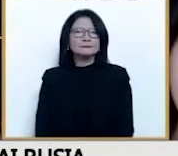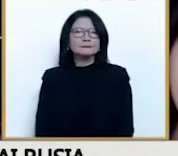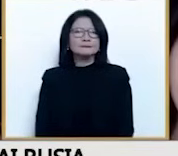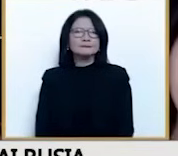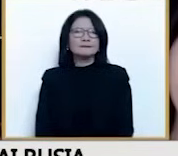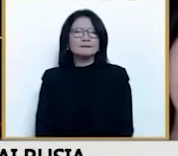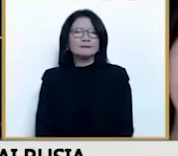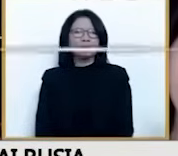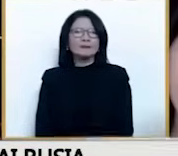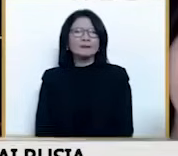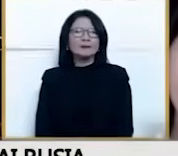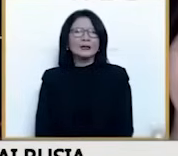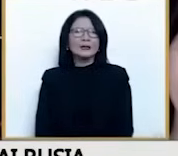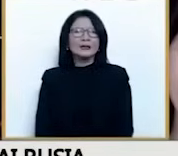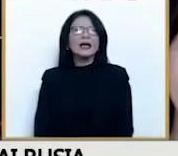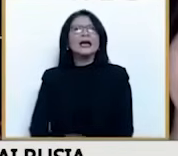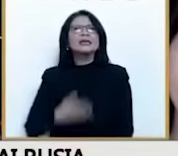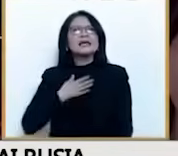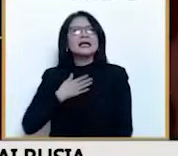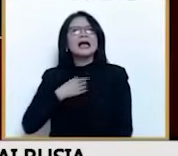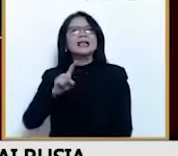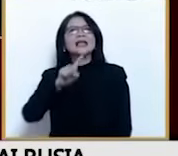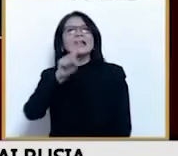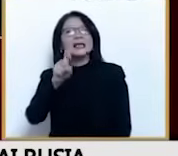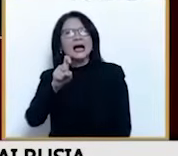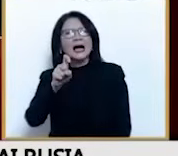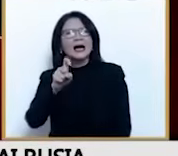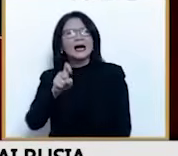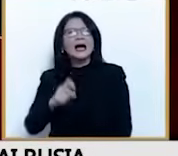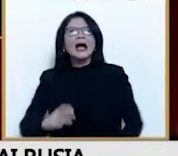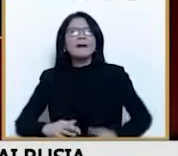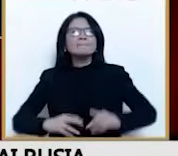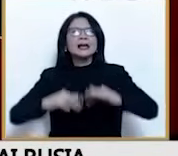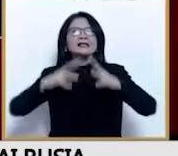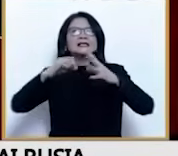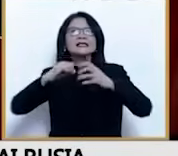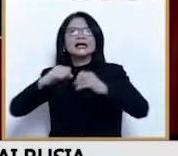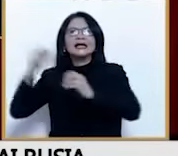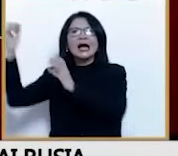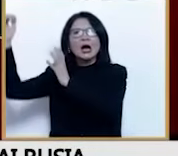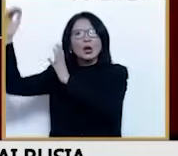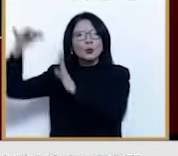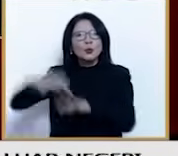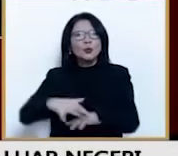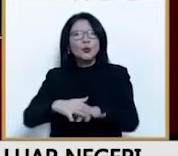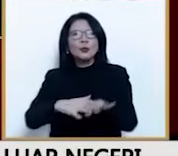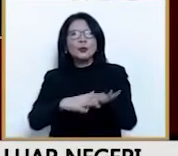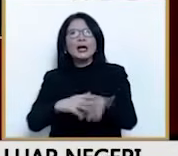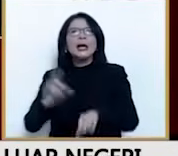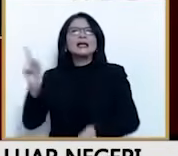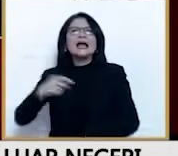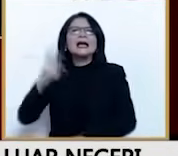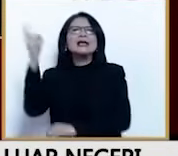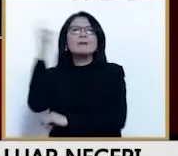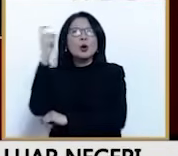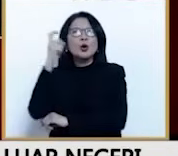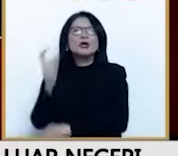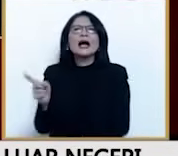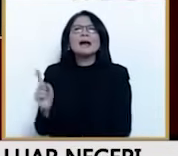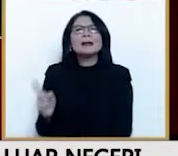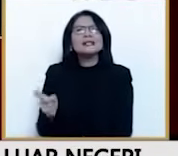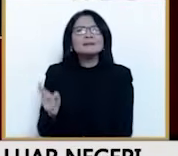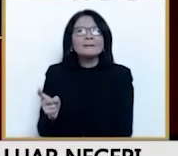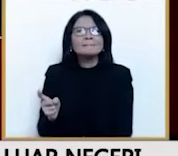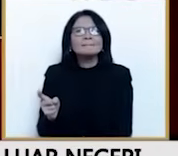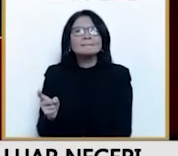Mas Dharma dan Mas Kun, yang saya tanya tadi kan adalah banjir karena kiriman hujan dari Bogor. Ini kenapa? Apakah